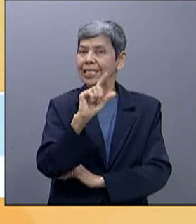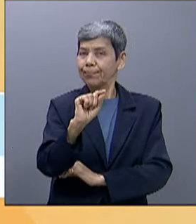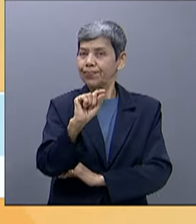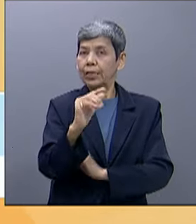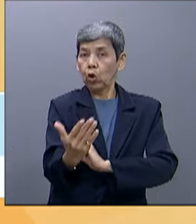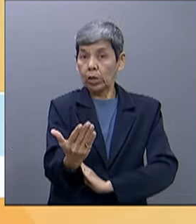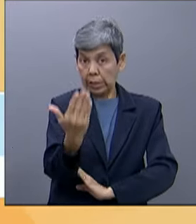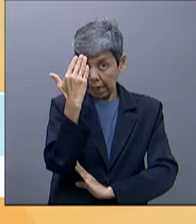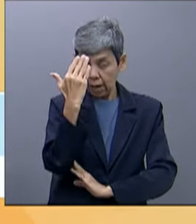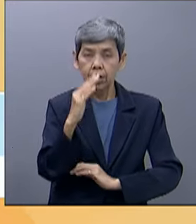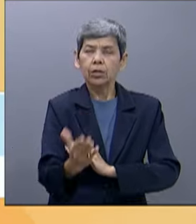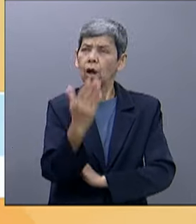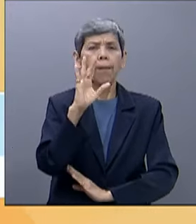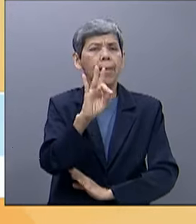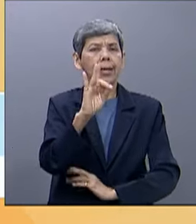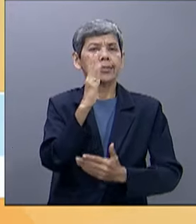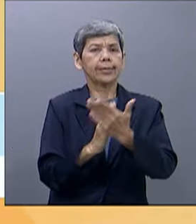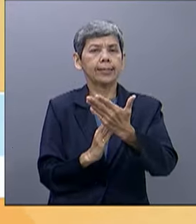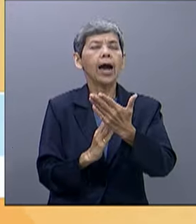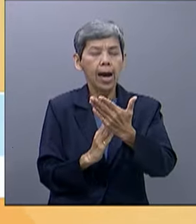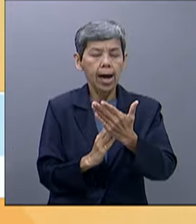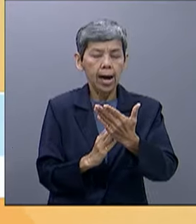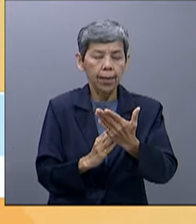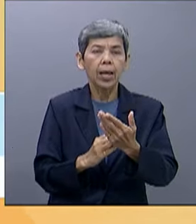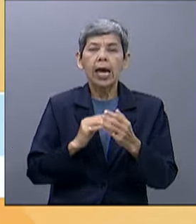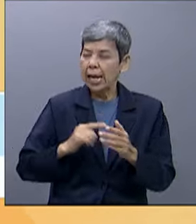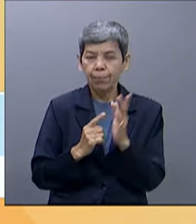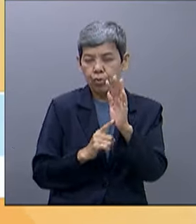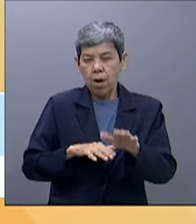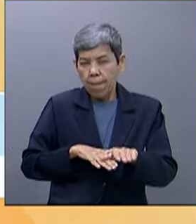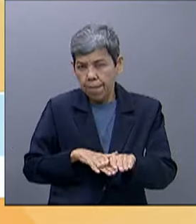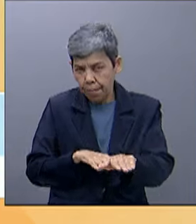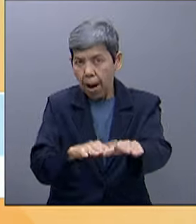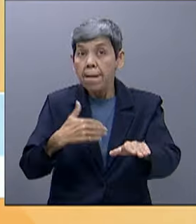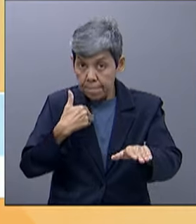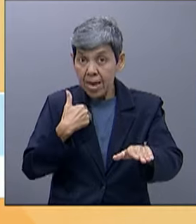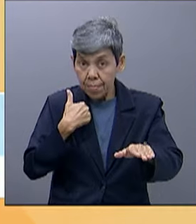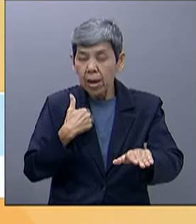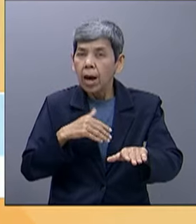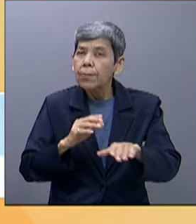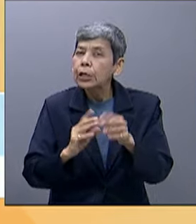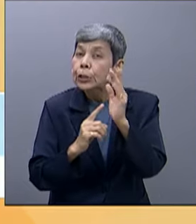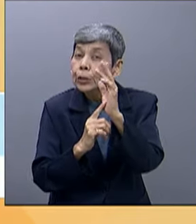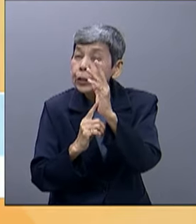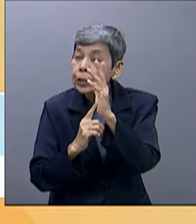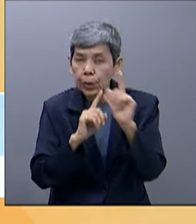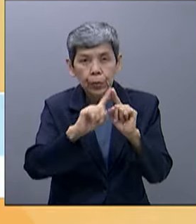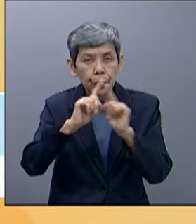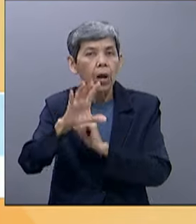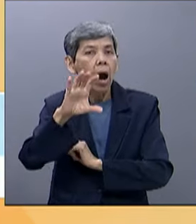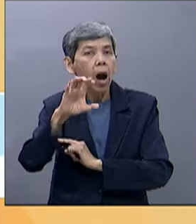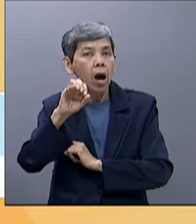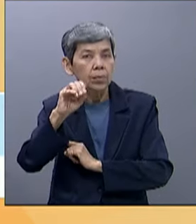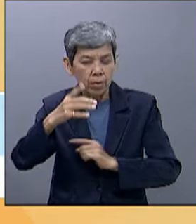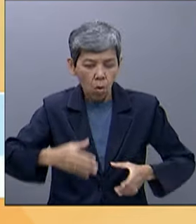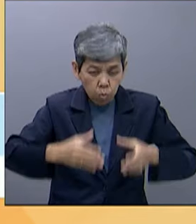ช้า 8:30 นะครับเราก็จะเริ่มขบวนแห่ปีนี้นะครับเรามีขบวนเทียนทั้งหมด51ต้นนะ